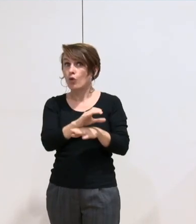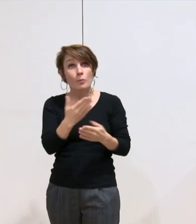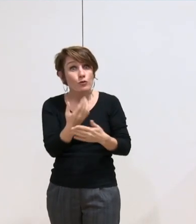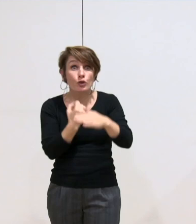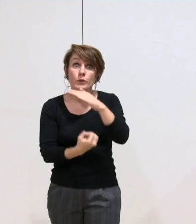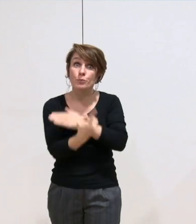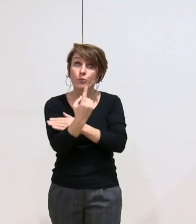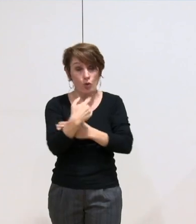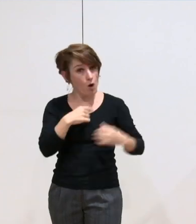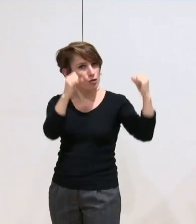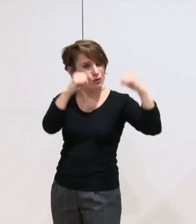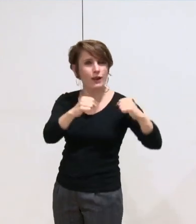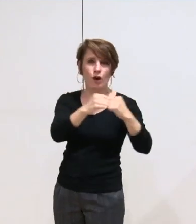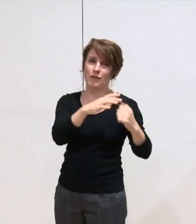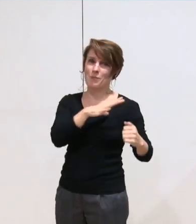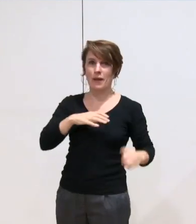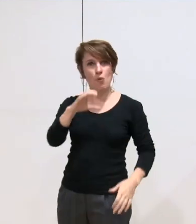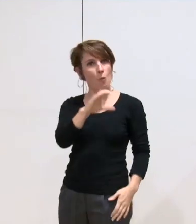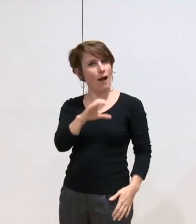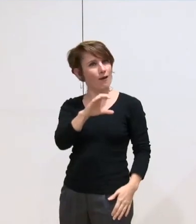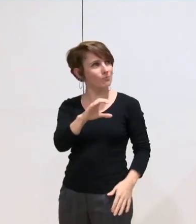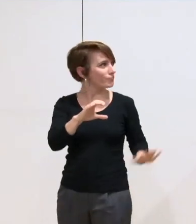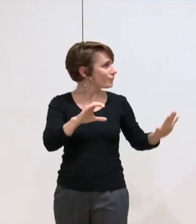ça mérite d'être noté.